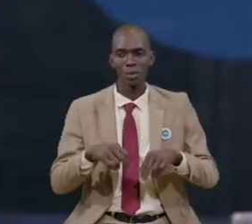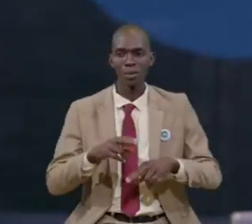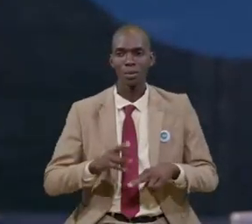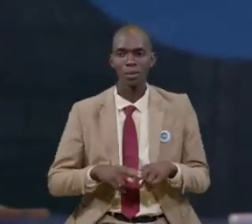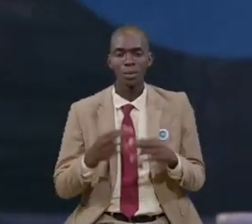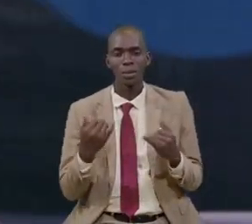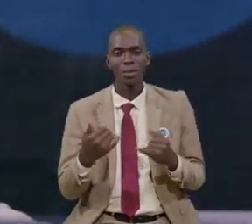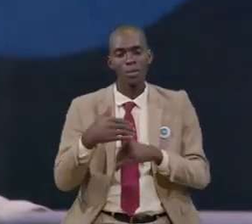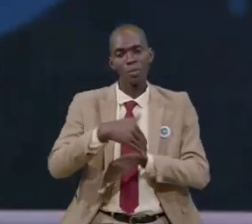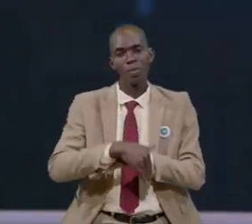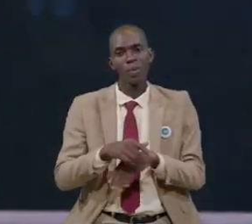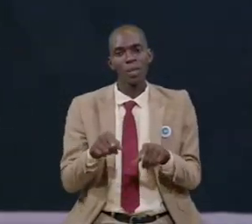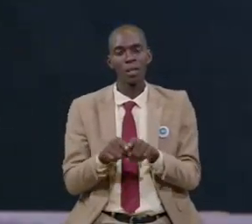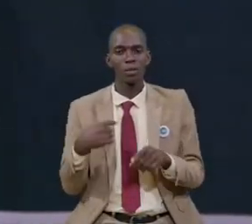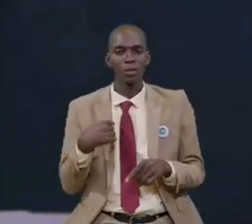comme nous évoluons